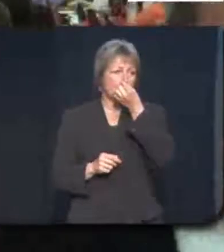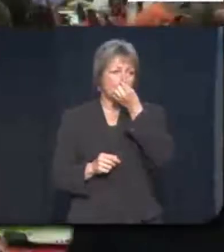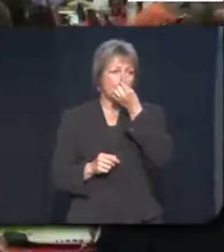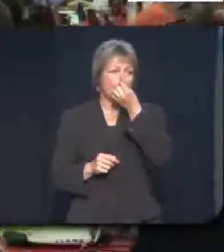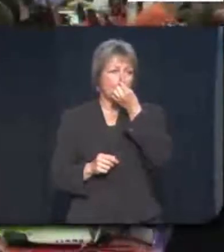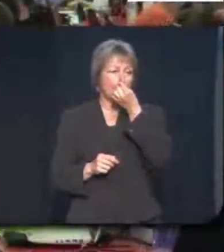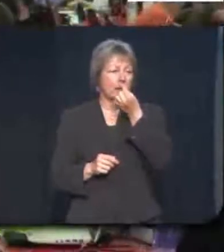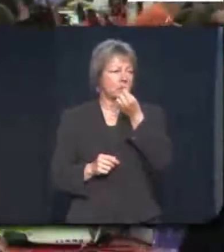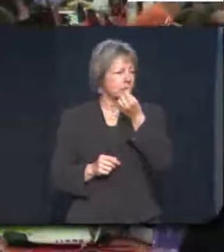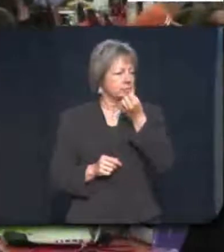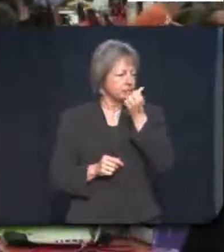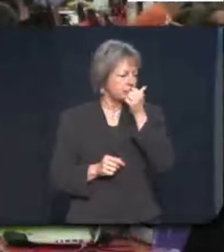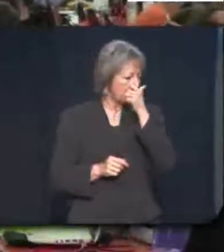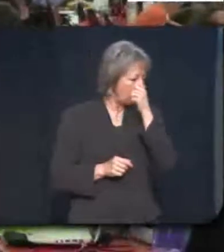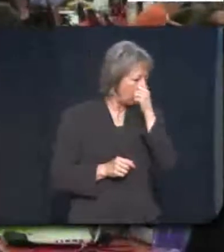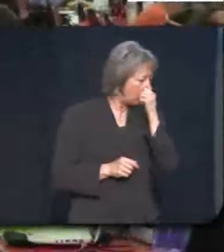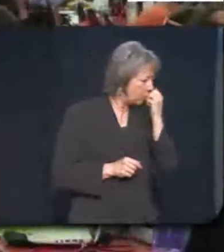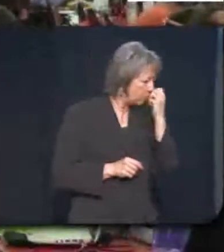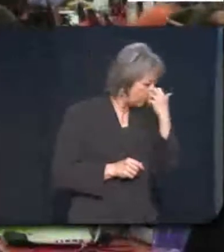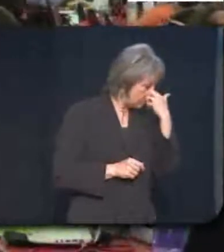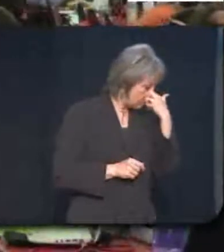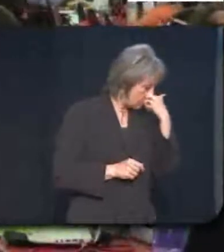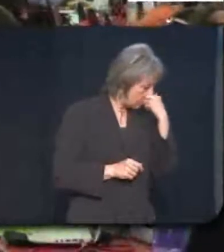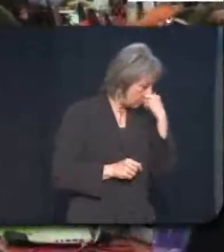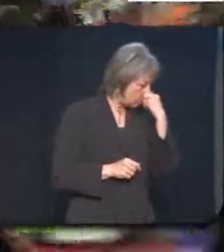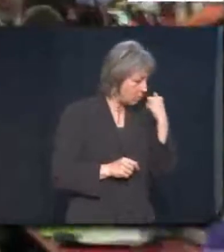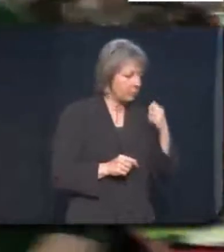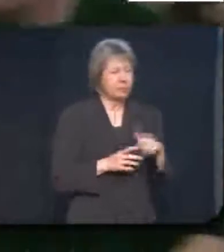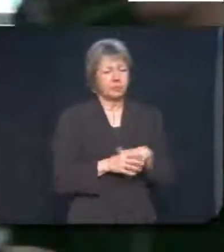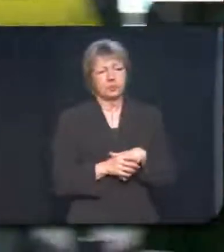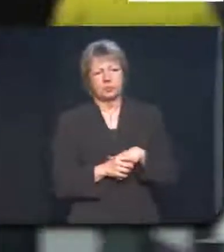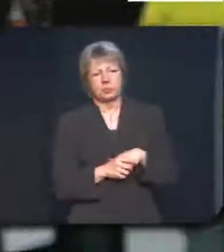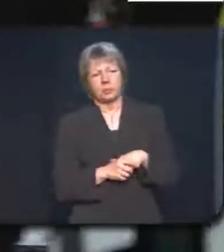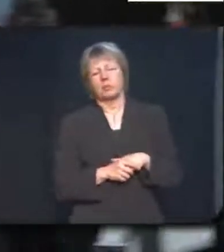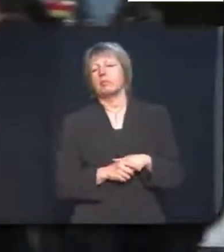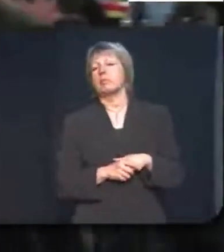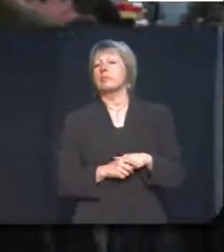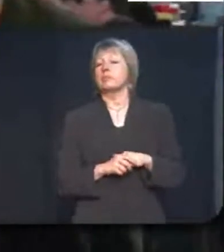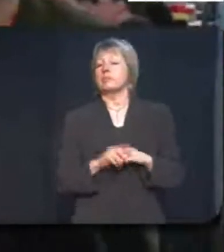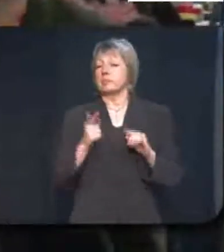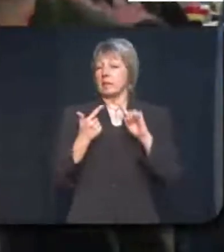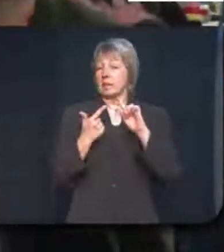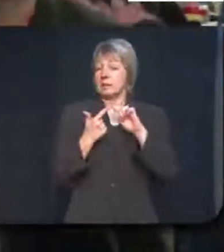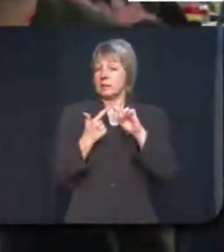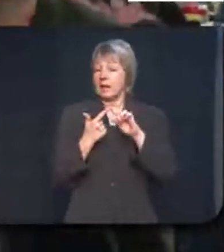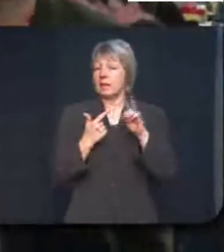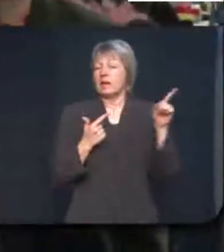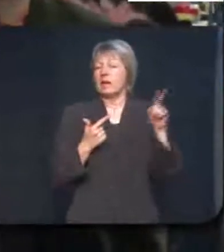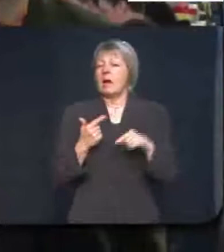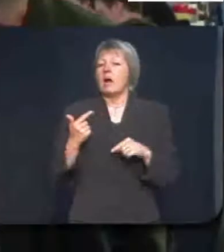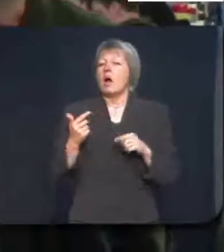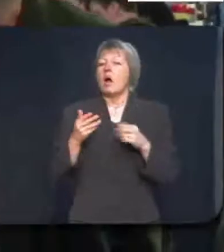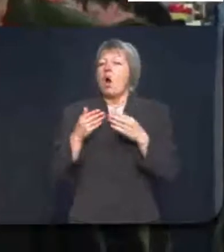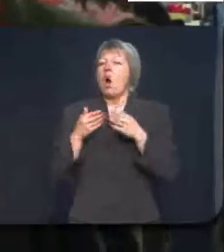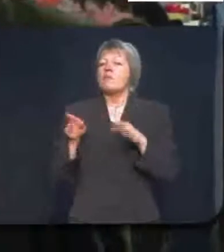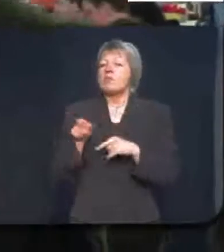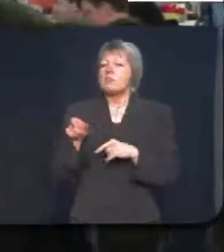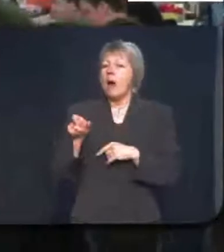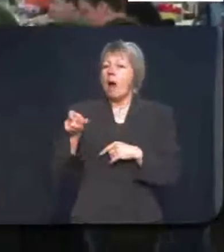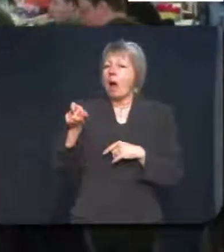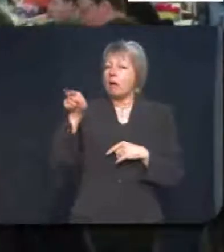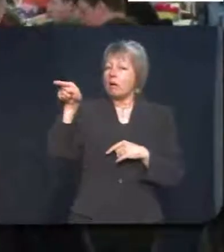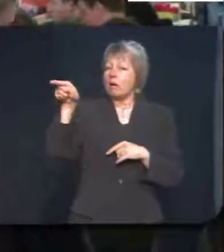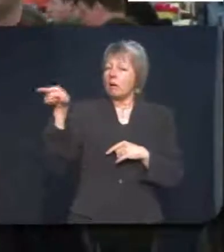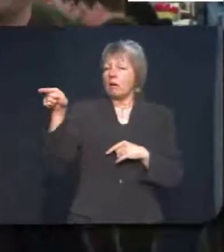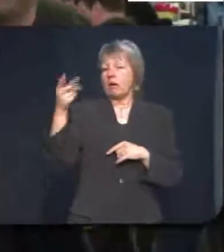ja vielen Dank jetzt kommt ein probetra bitte ja in Offenbach war das habe ich ja noch sehr